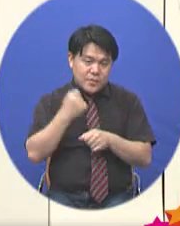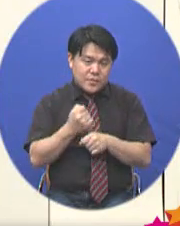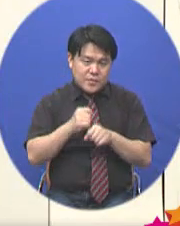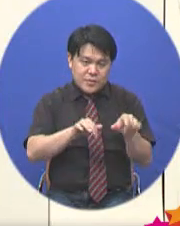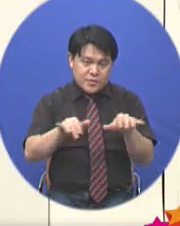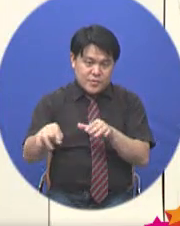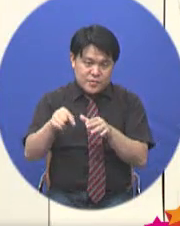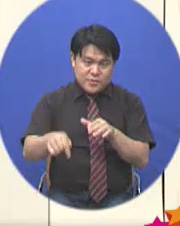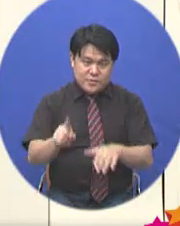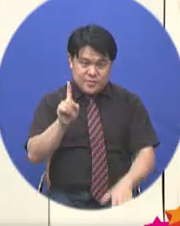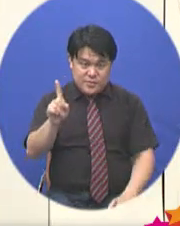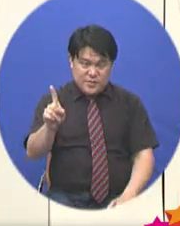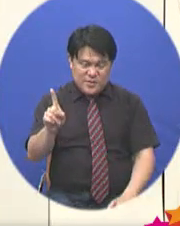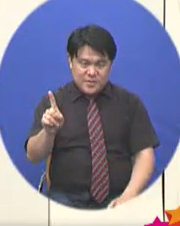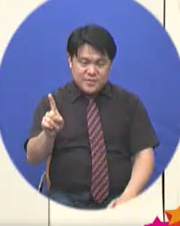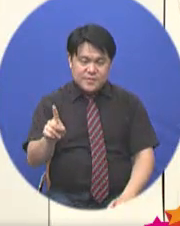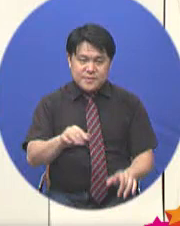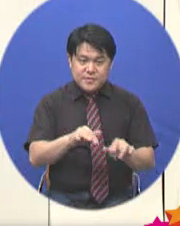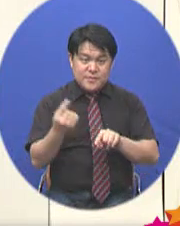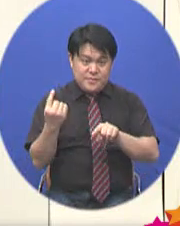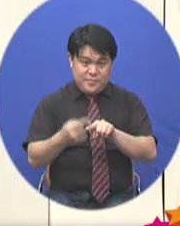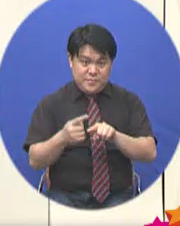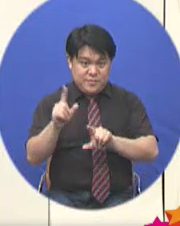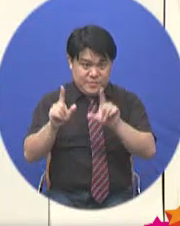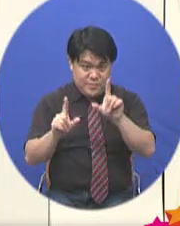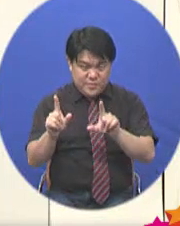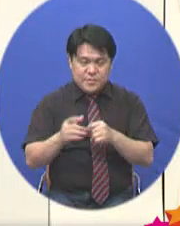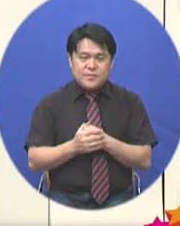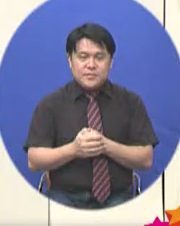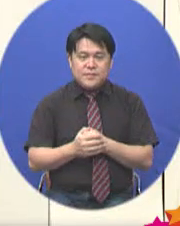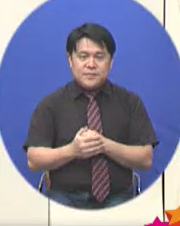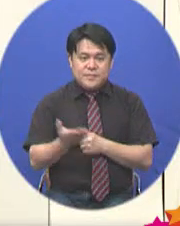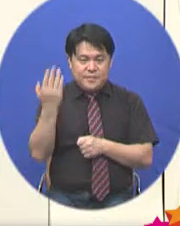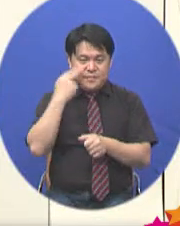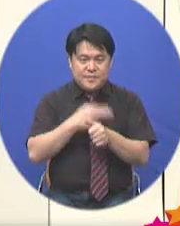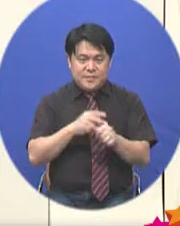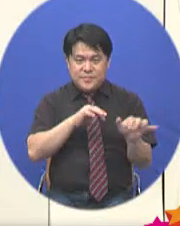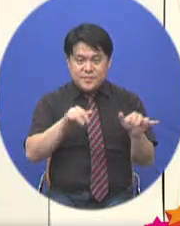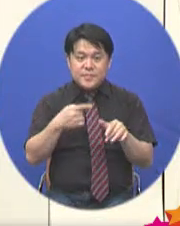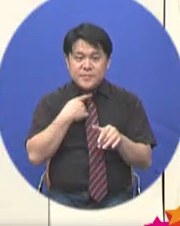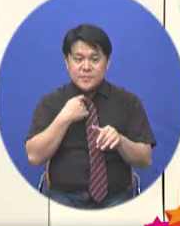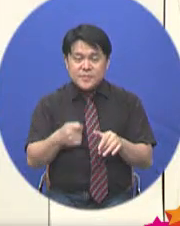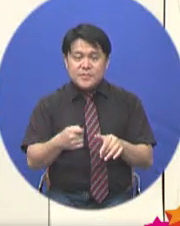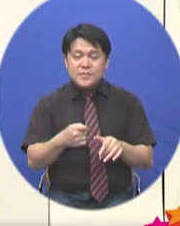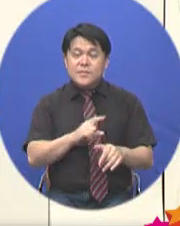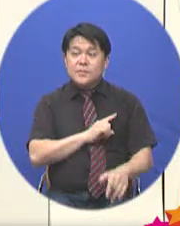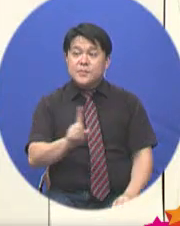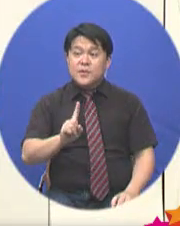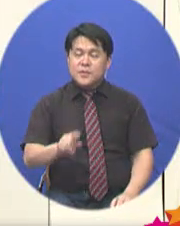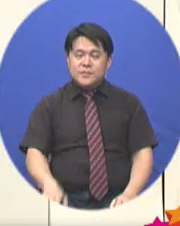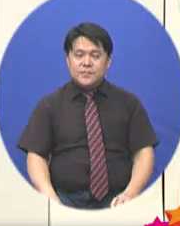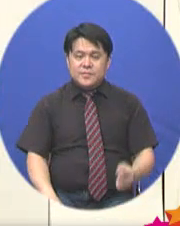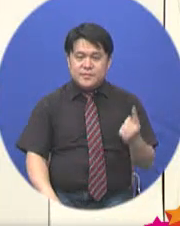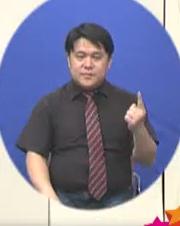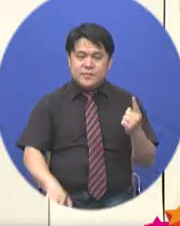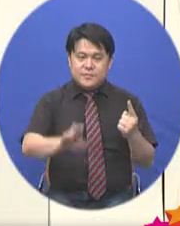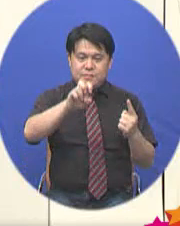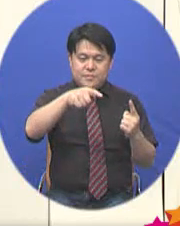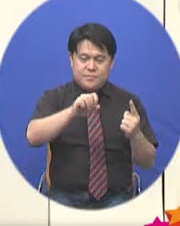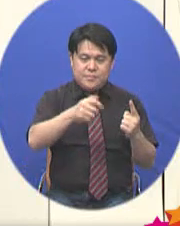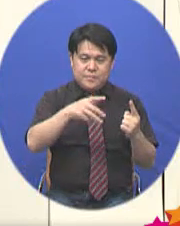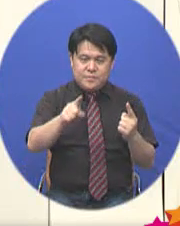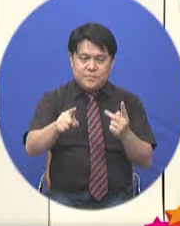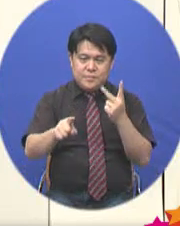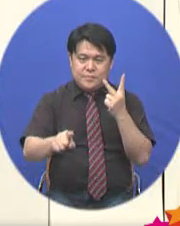악기 중에 하나인데요. 네. 예, 피아노처럼 생긴 옛날에 선생님이 연주해주던 이 악기는 무엇일까요? 네, 1번